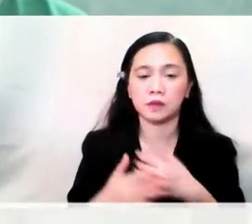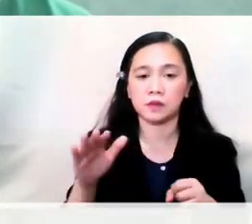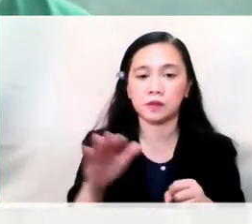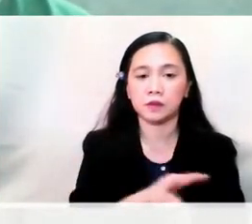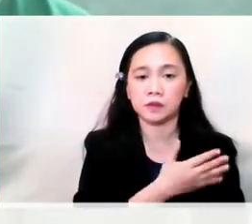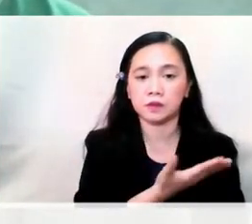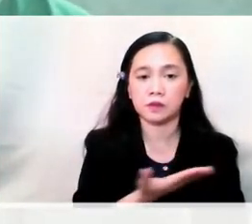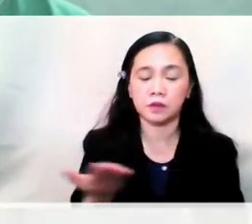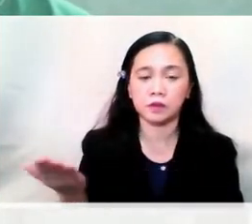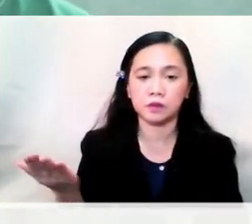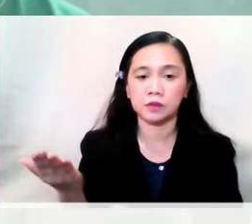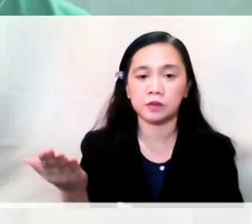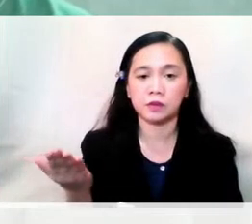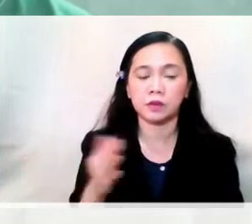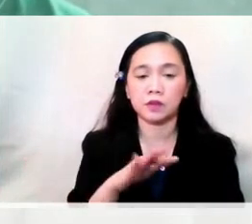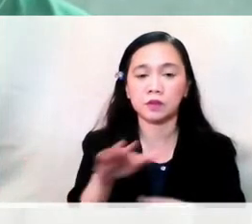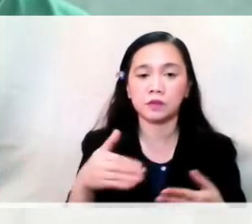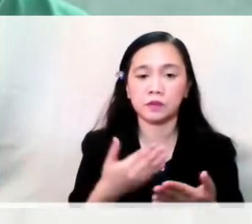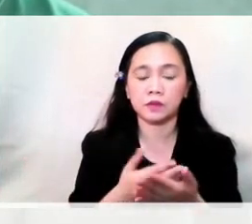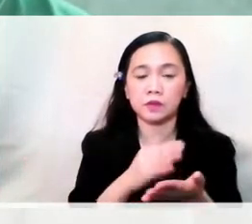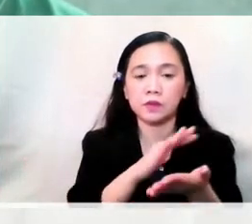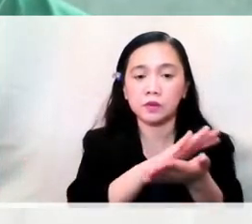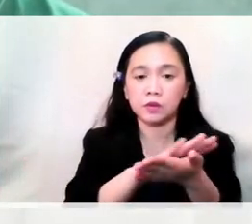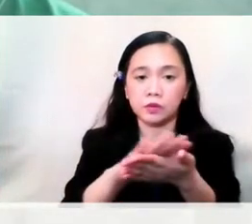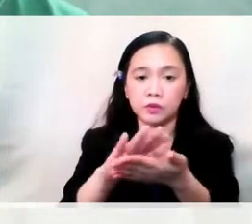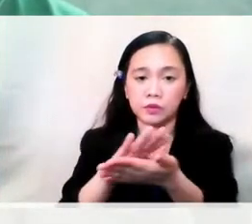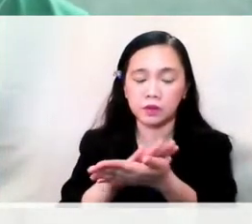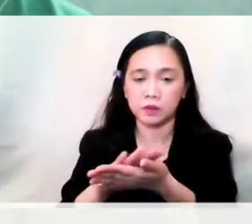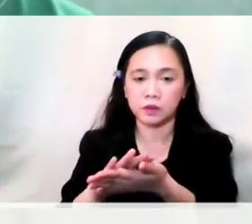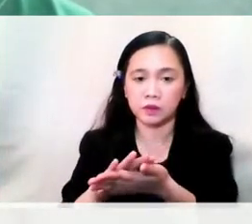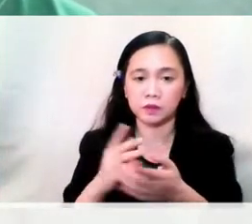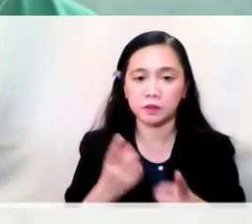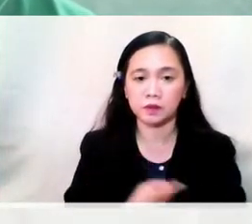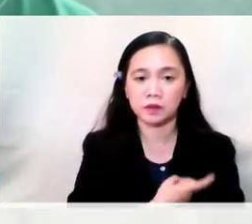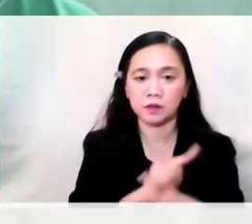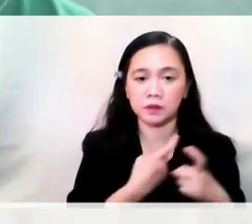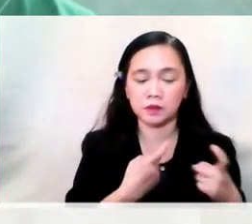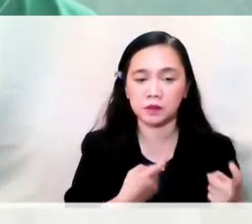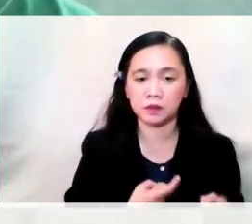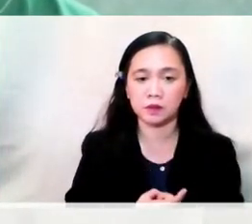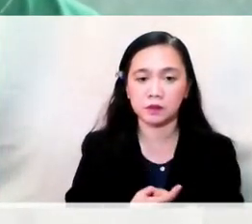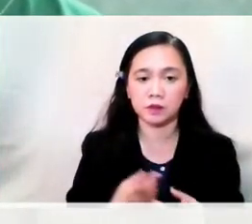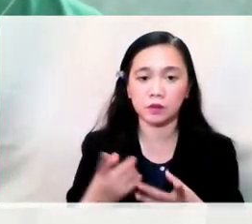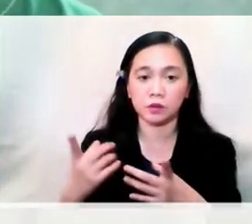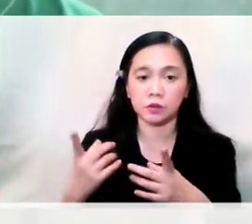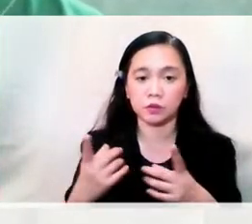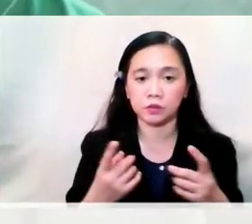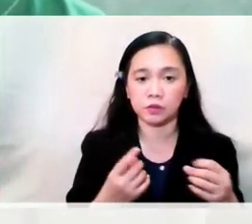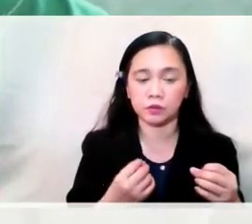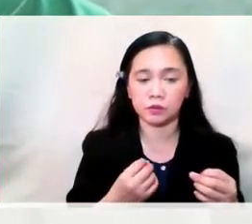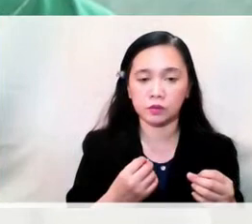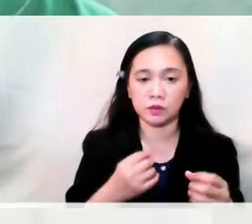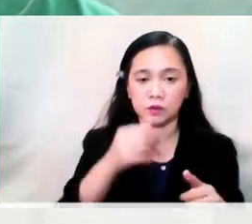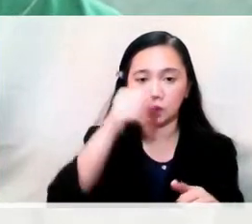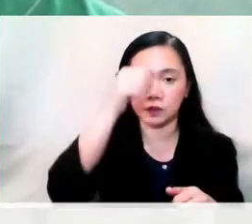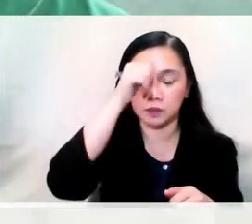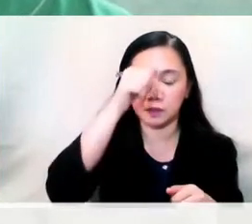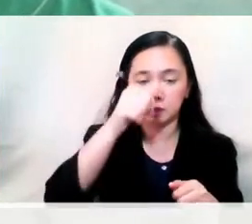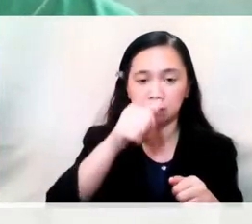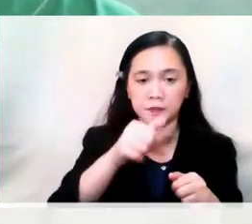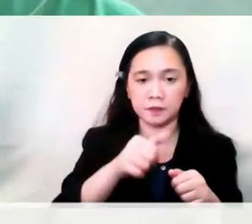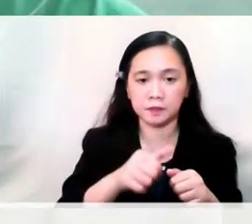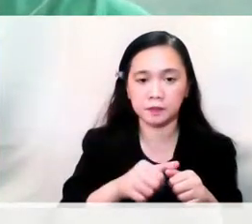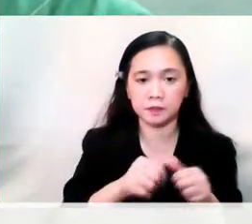lahat sa kapagpapatawad ng mga kasalanan. Gawin ninyo ito sa pag-alala